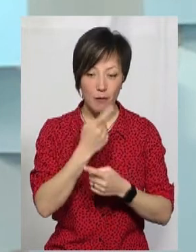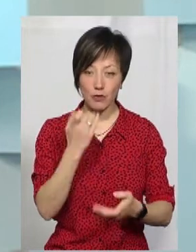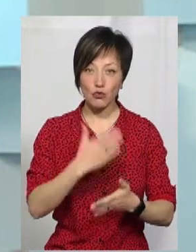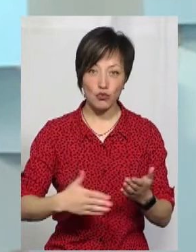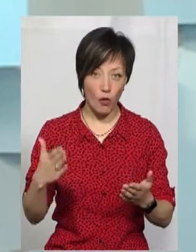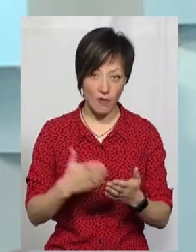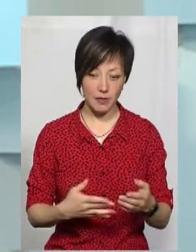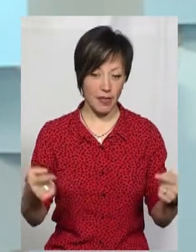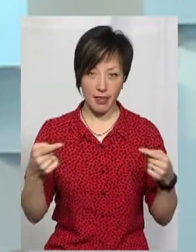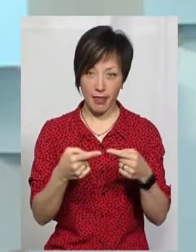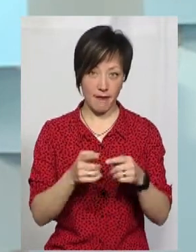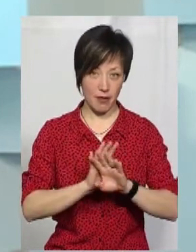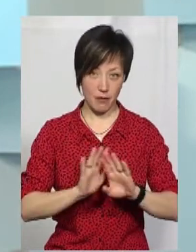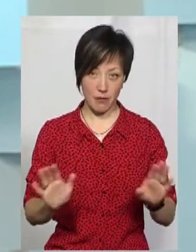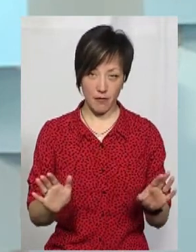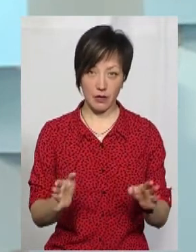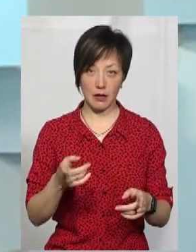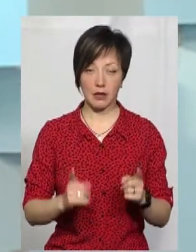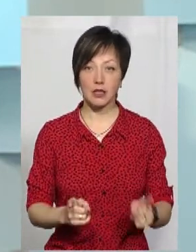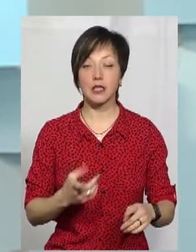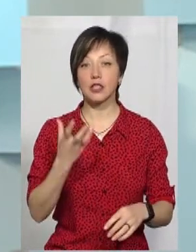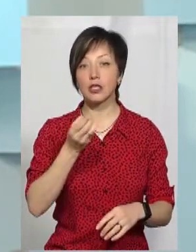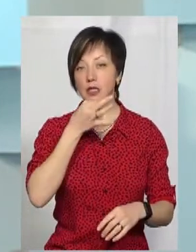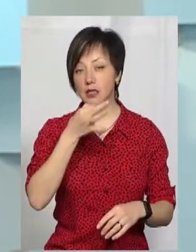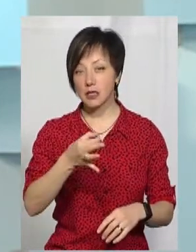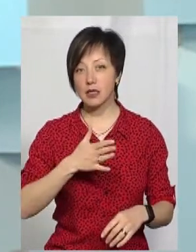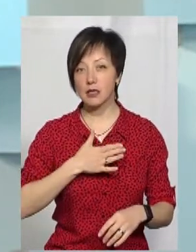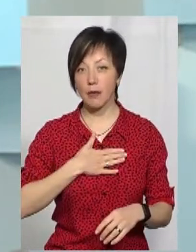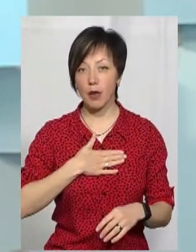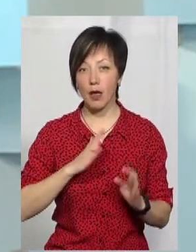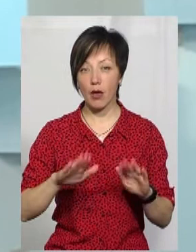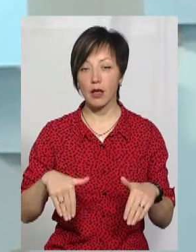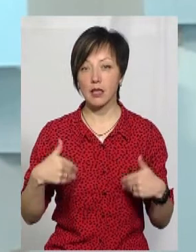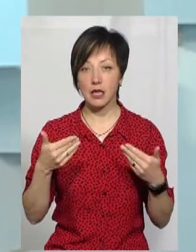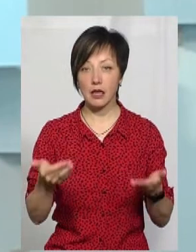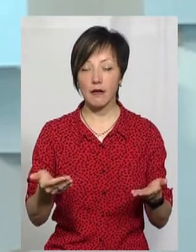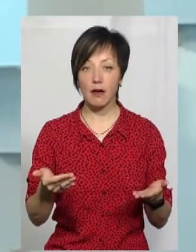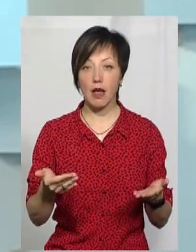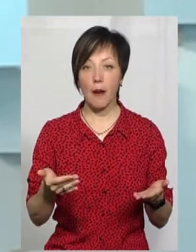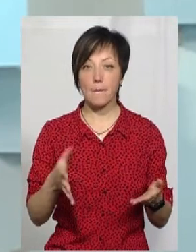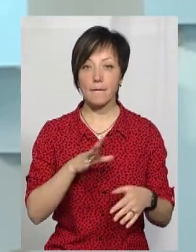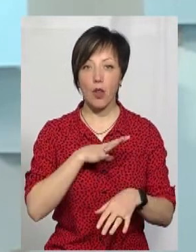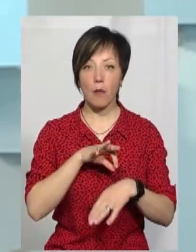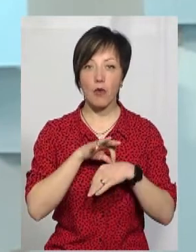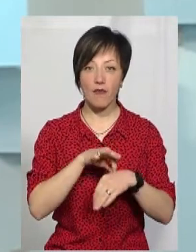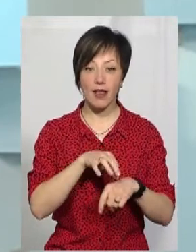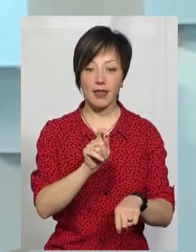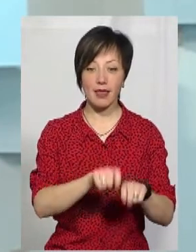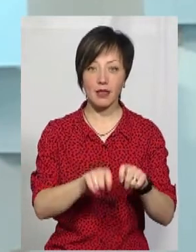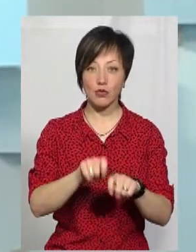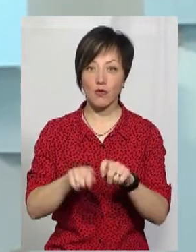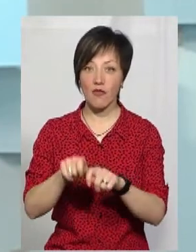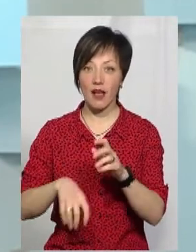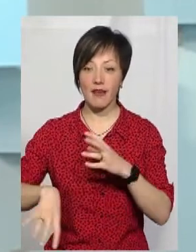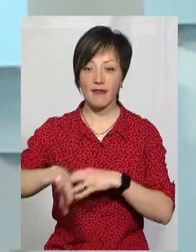дійсності. Більше того, я хочу вам сказати про те, що за моєю ініціативою було проведено тестування усіх